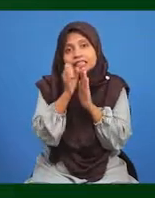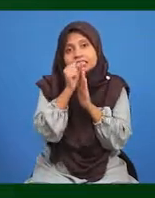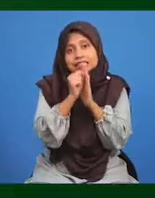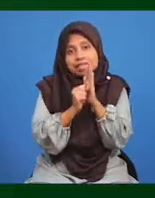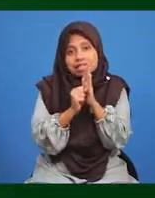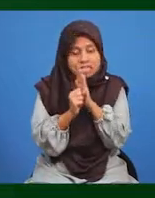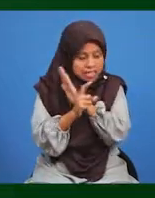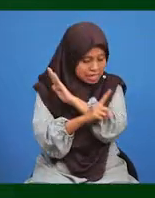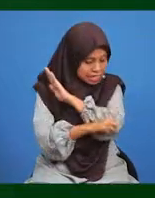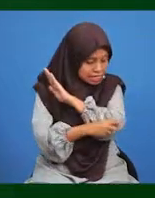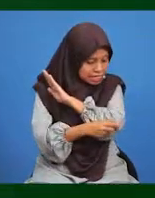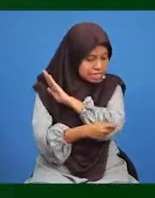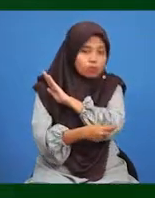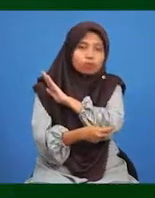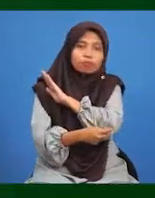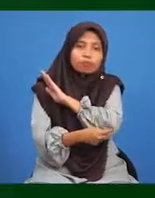ialah sesiku.